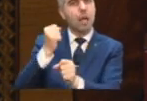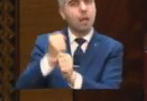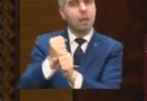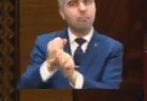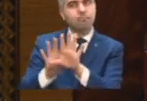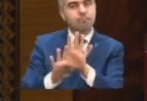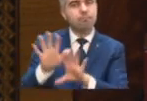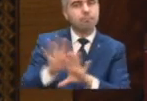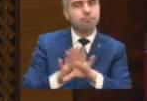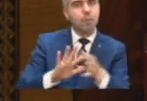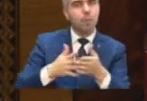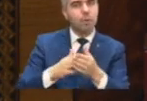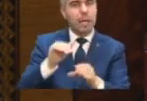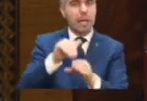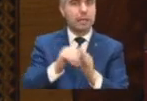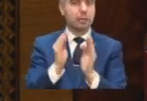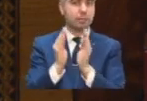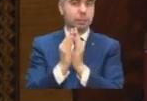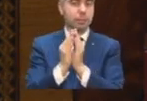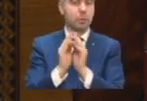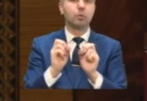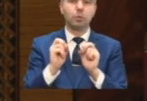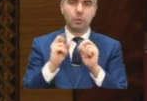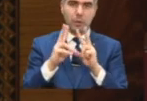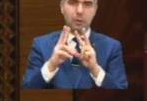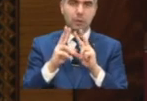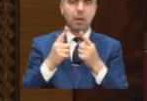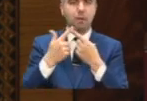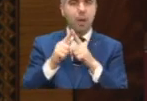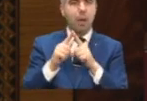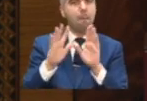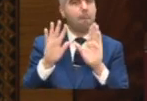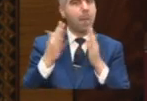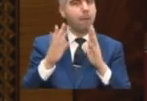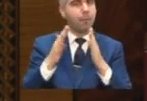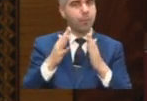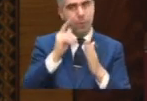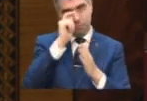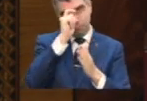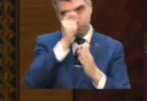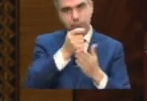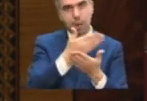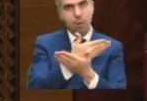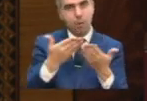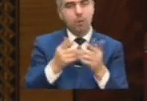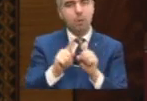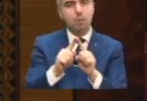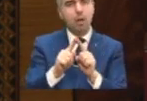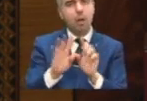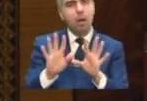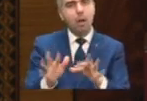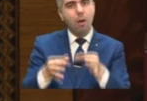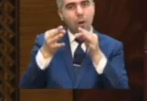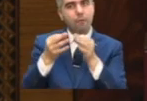القطاع. لا يسعنا في فريق العدالة والتنمية إلا أن نتمنه وننوه بكل ما بذل من جهد ونتمن الإنجازات وندعو